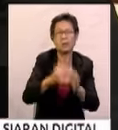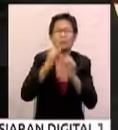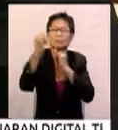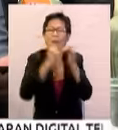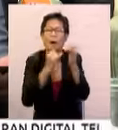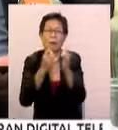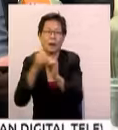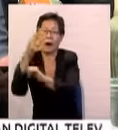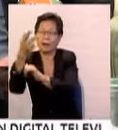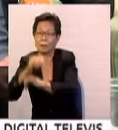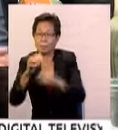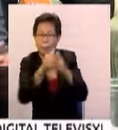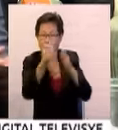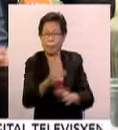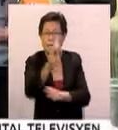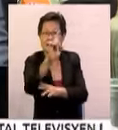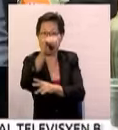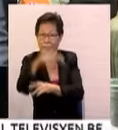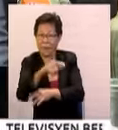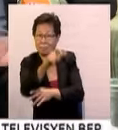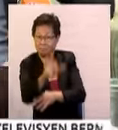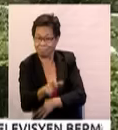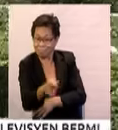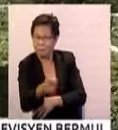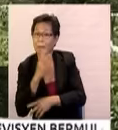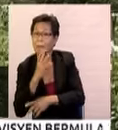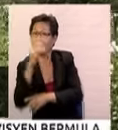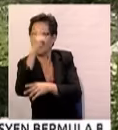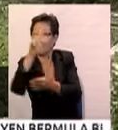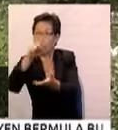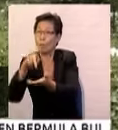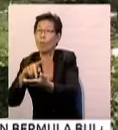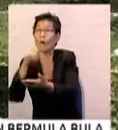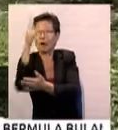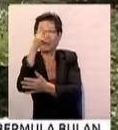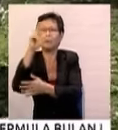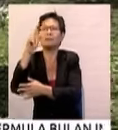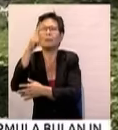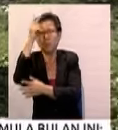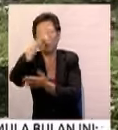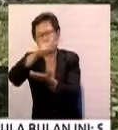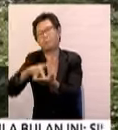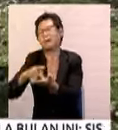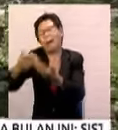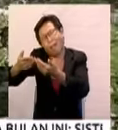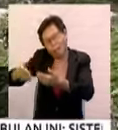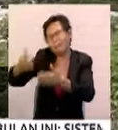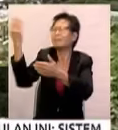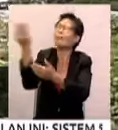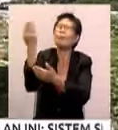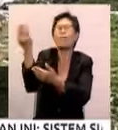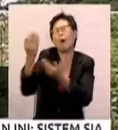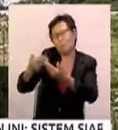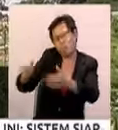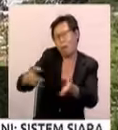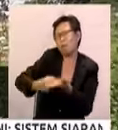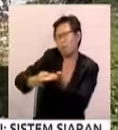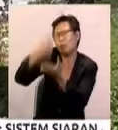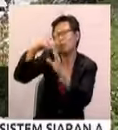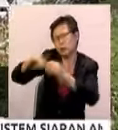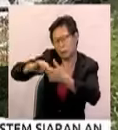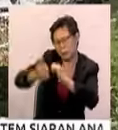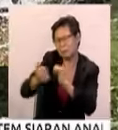bersama RTM, pemimpin DAP itu berkata kerajaan pusat sentiasa membuka pintu rundingan bagi mencari